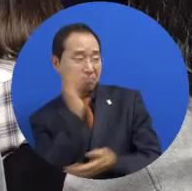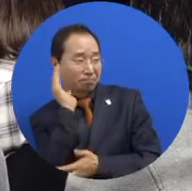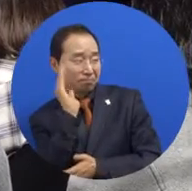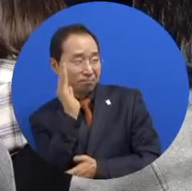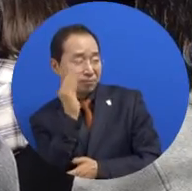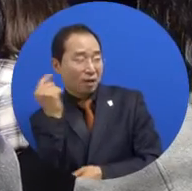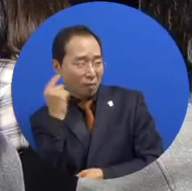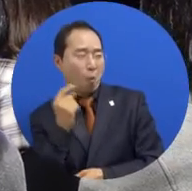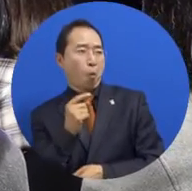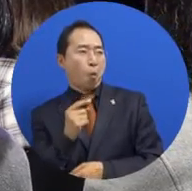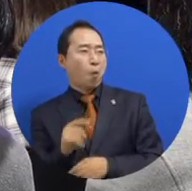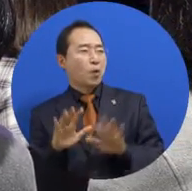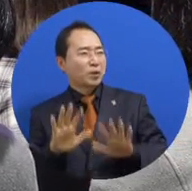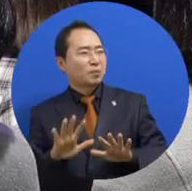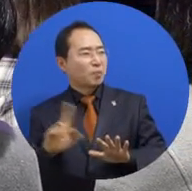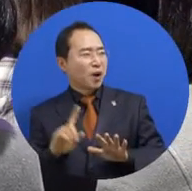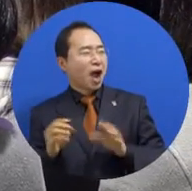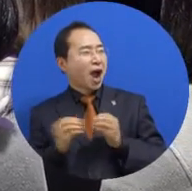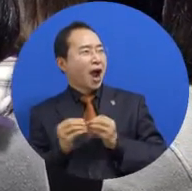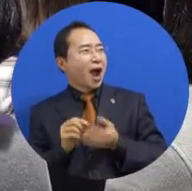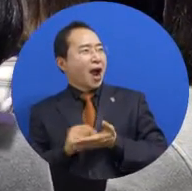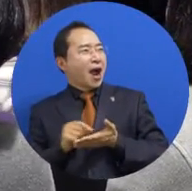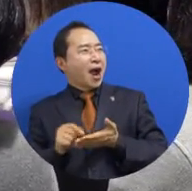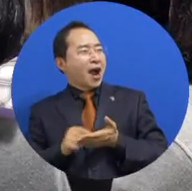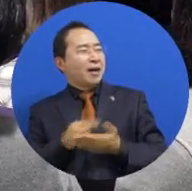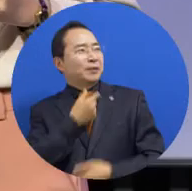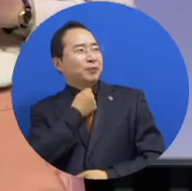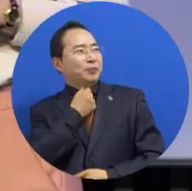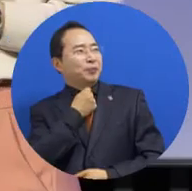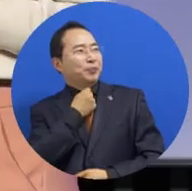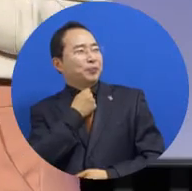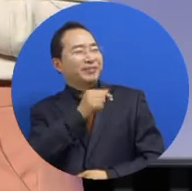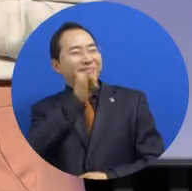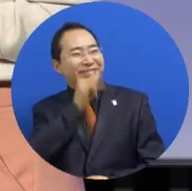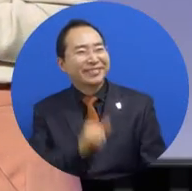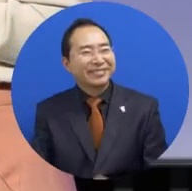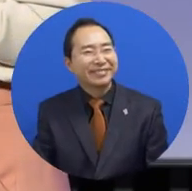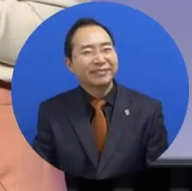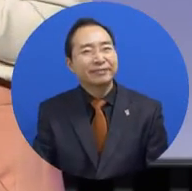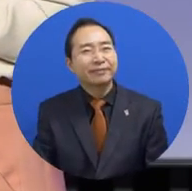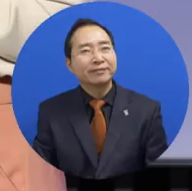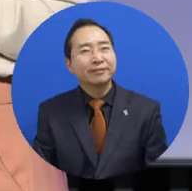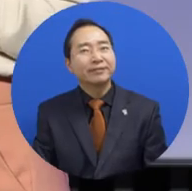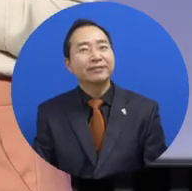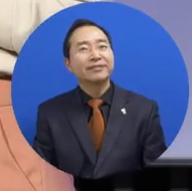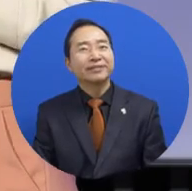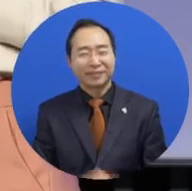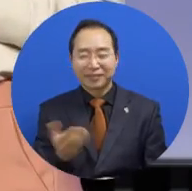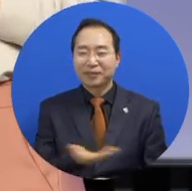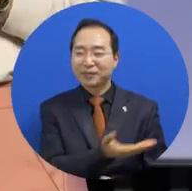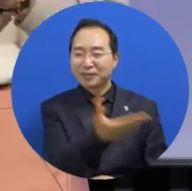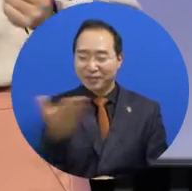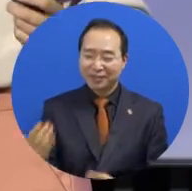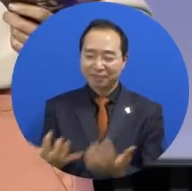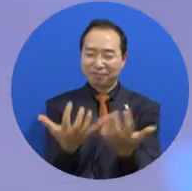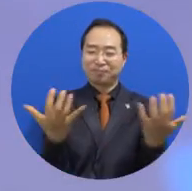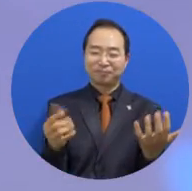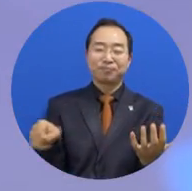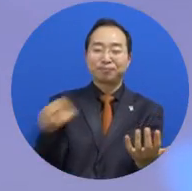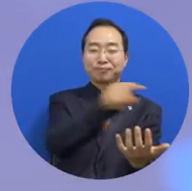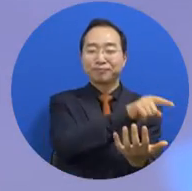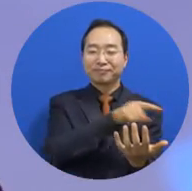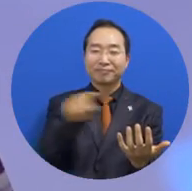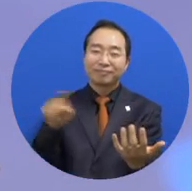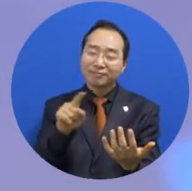선생님의 강연을 듣고 나니까 진짜 지금 당장 뭐라도 좀 써야 될 것 같은 그런 생각이 드는데요. 우리 함께 들으신